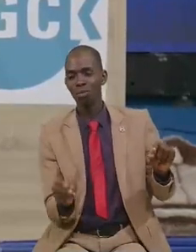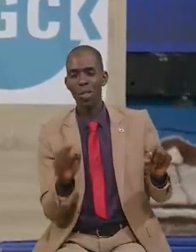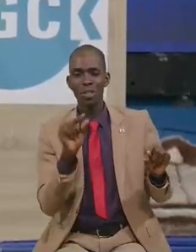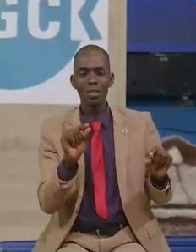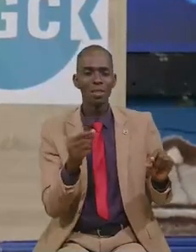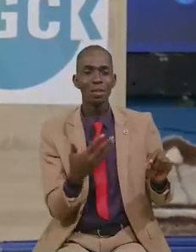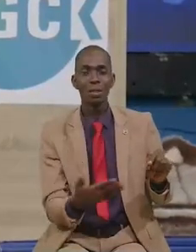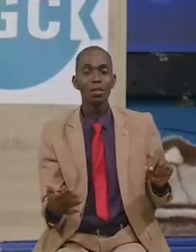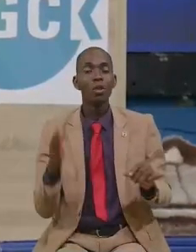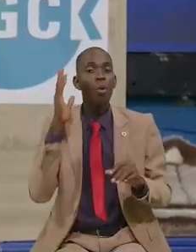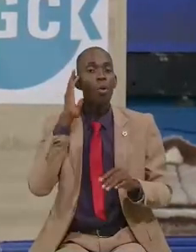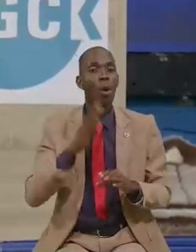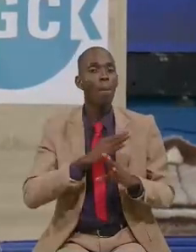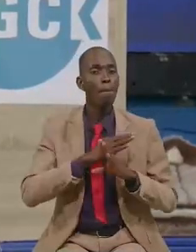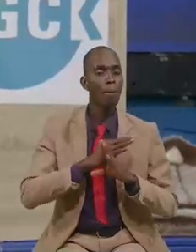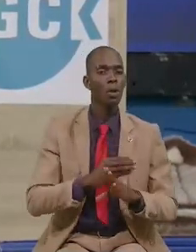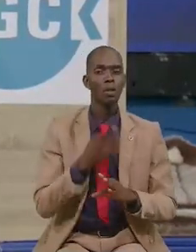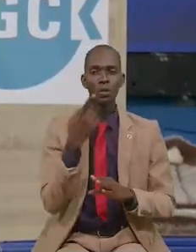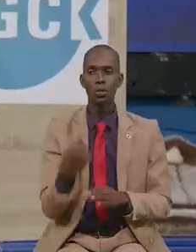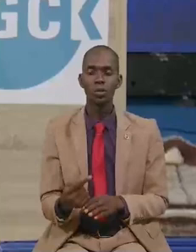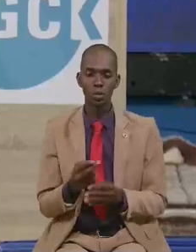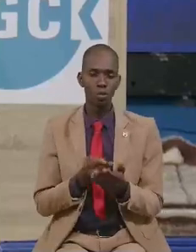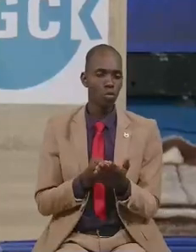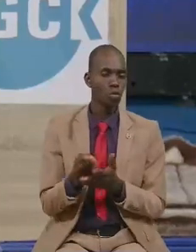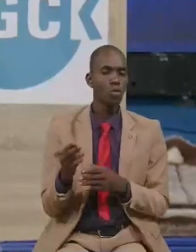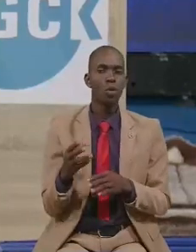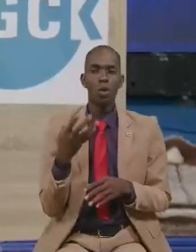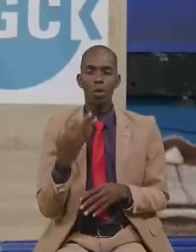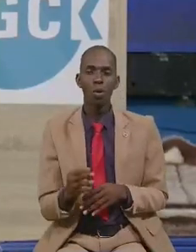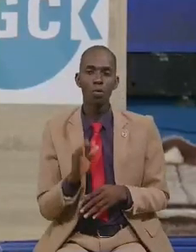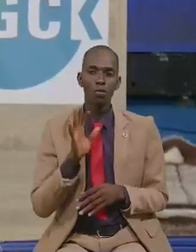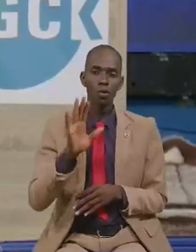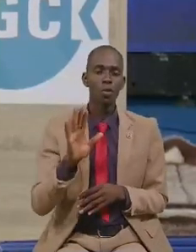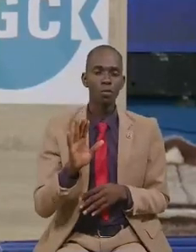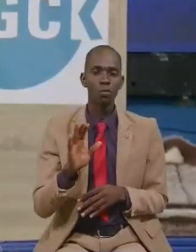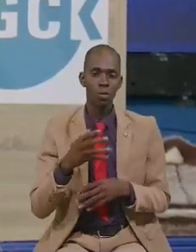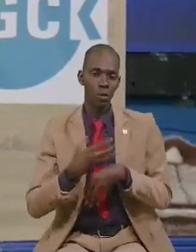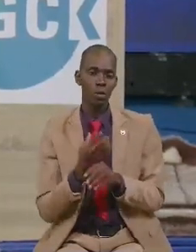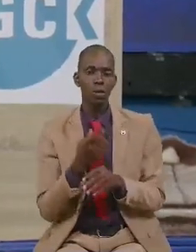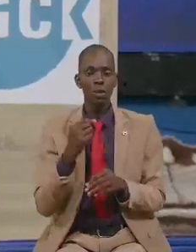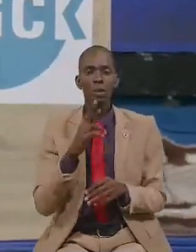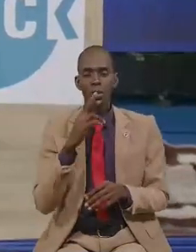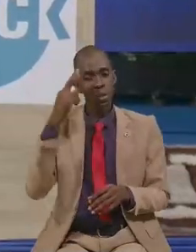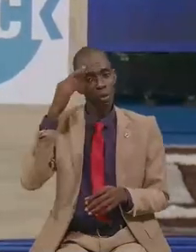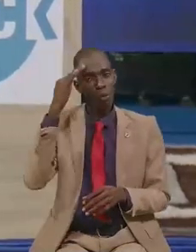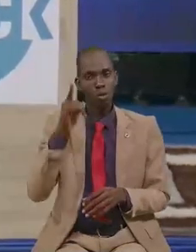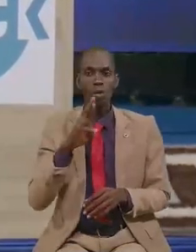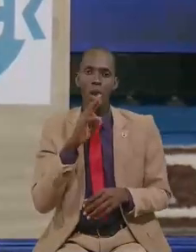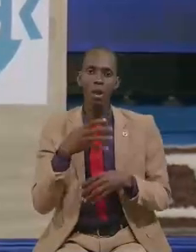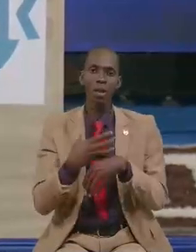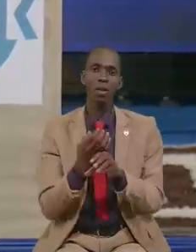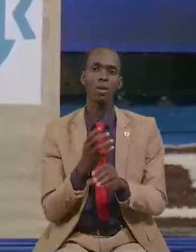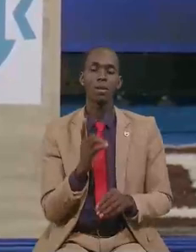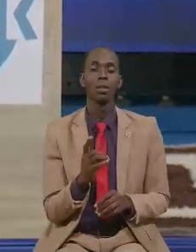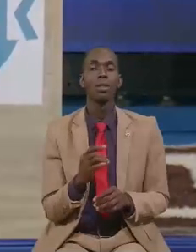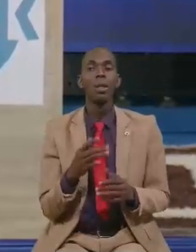bloquer la réalité de ta création. Pourquoi tu as été créé? Ça va bloquer ça loin de ta vie. Alors, dans